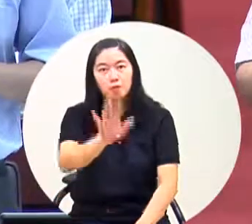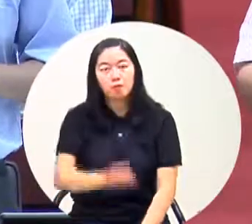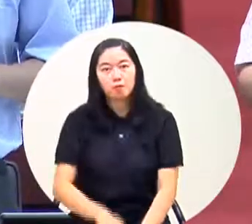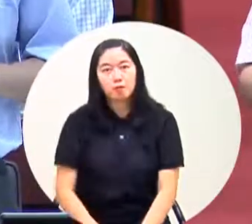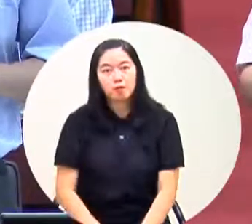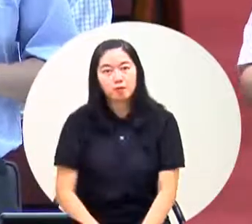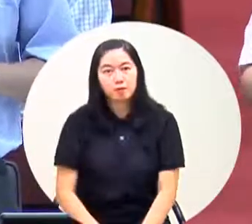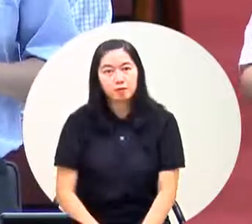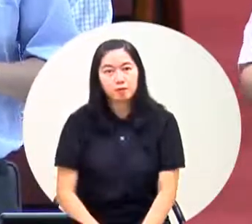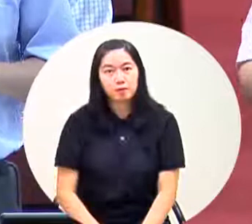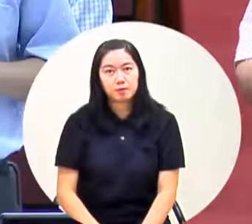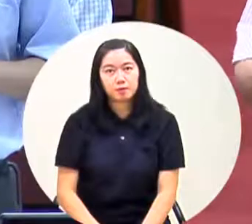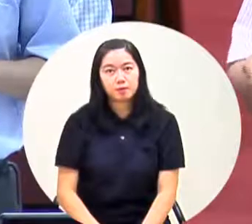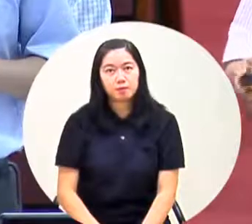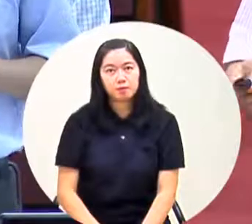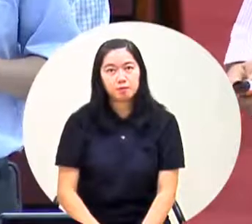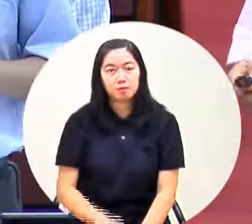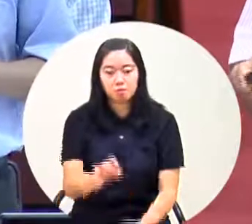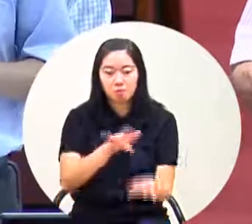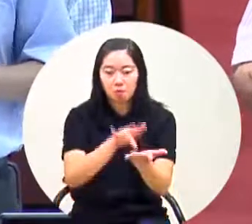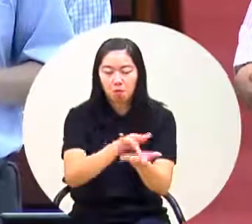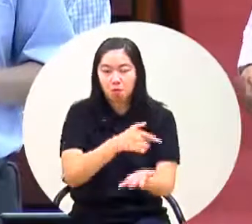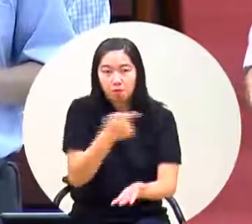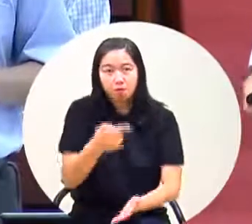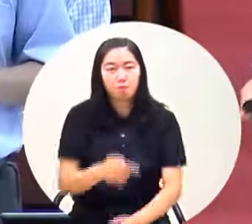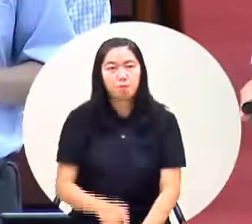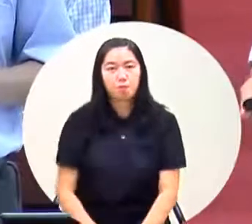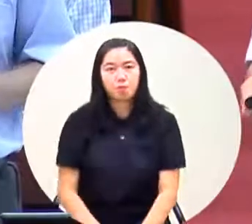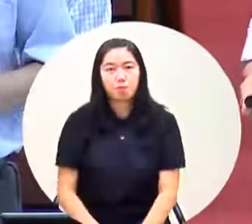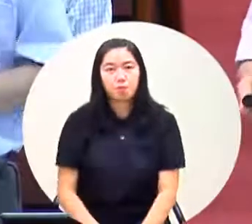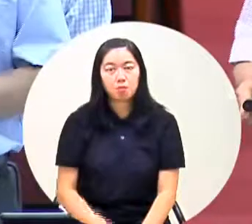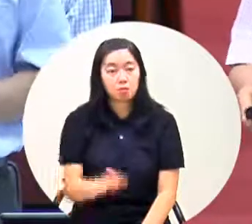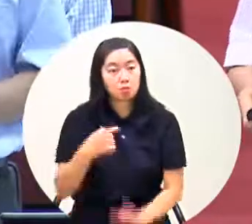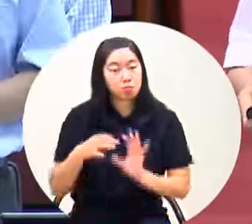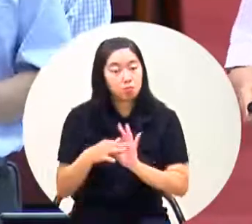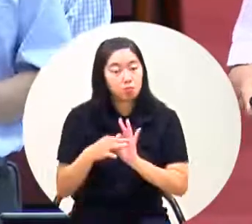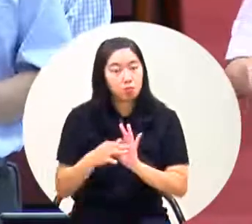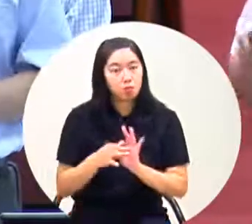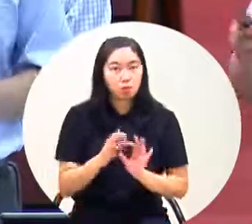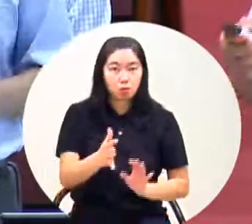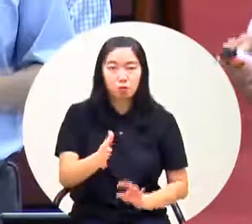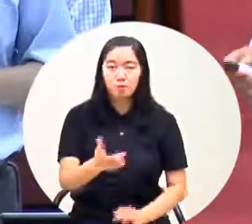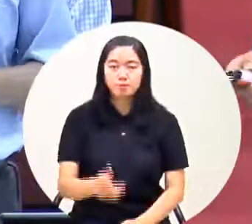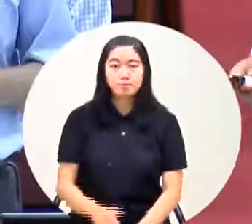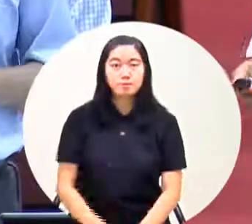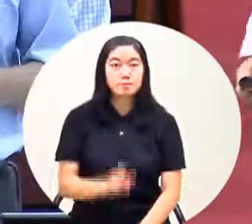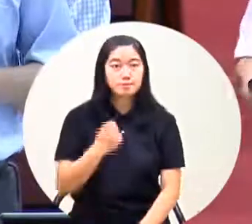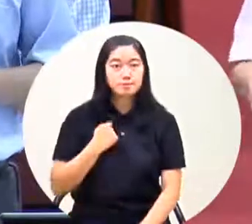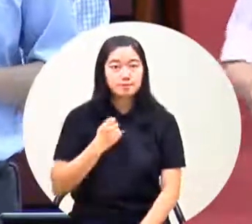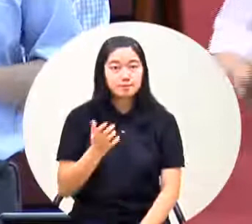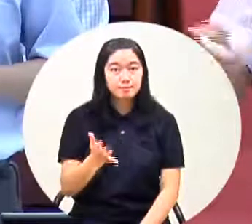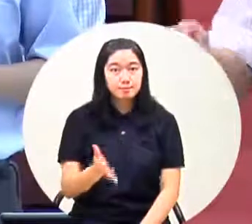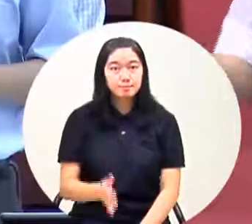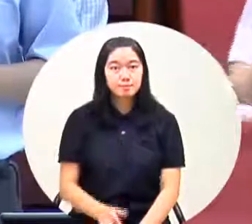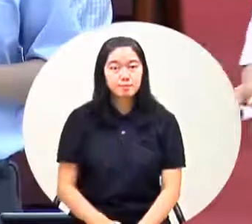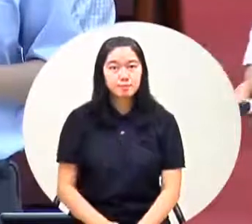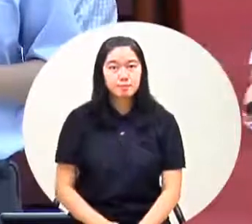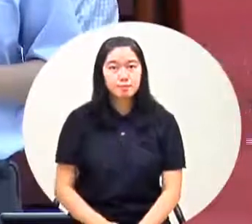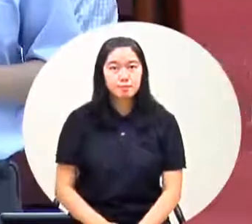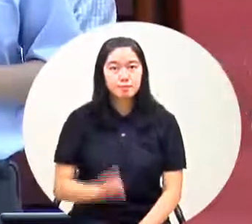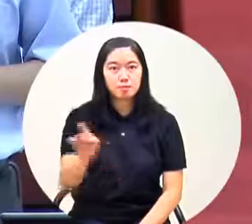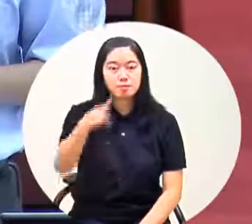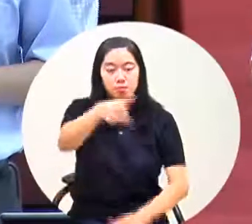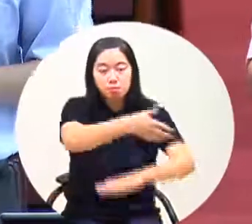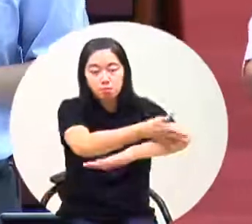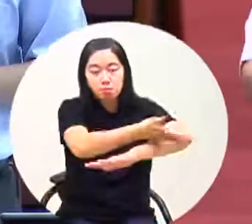还是非常的剧毒就对了哈。本溪为什么那么关心呢？你刚才迄个我们的下游一个部